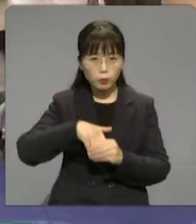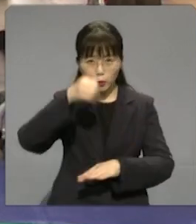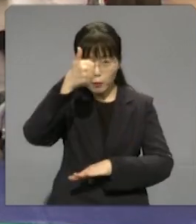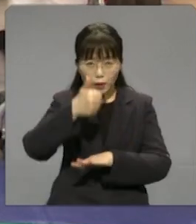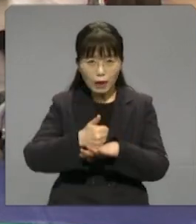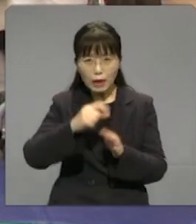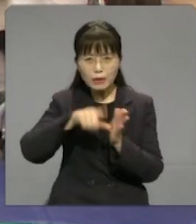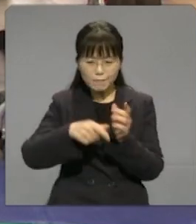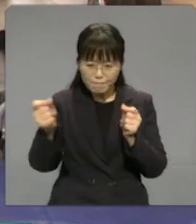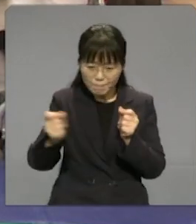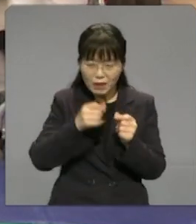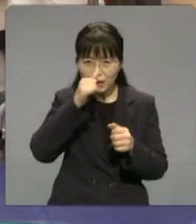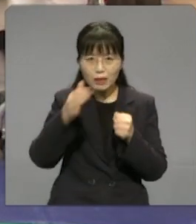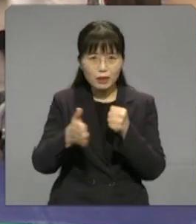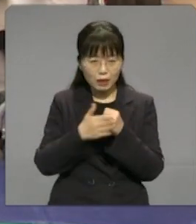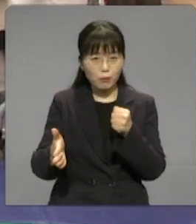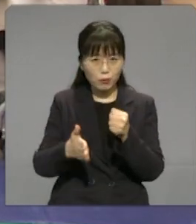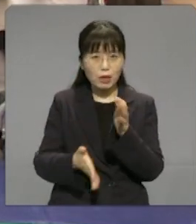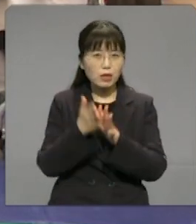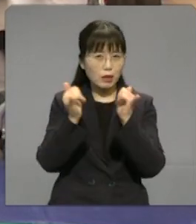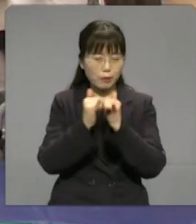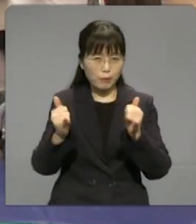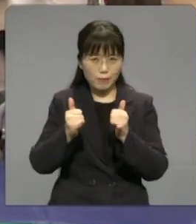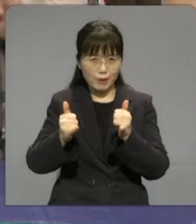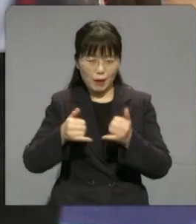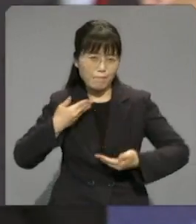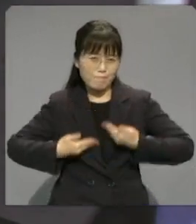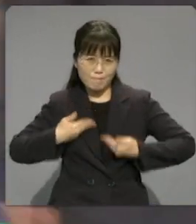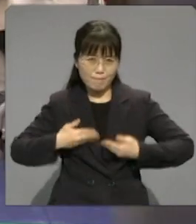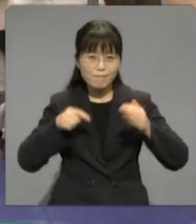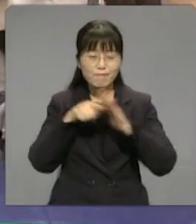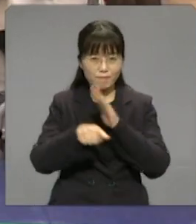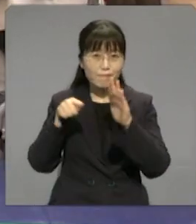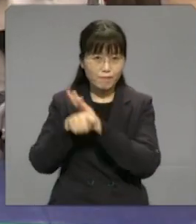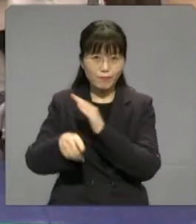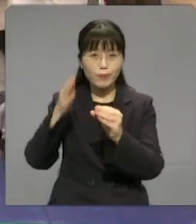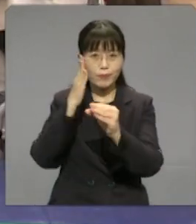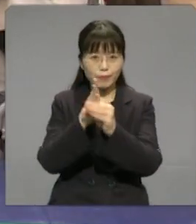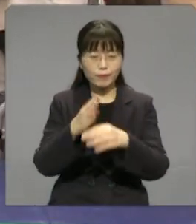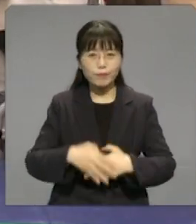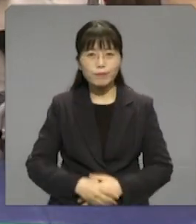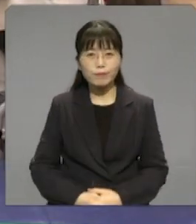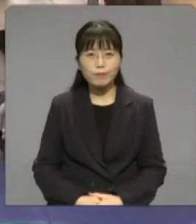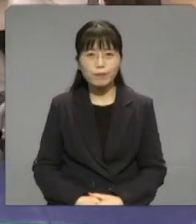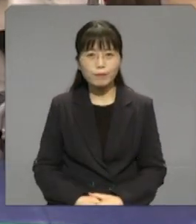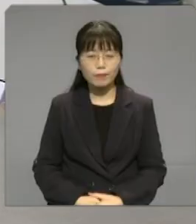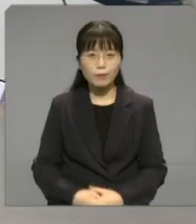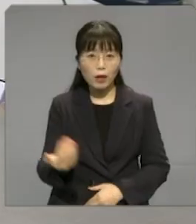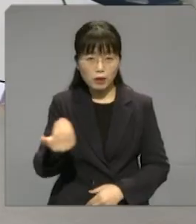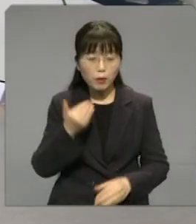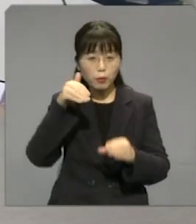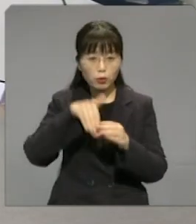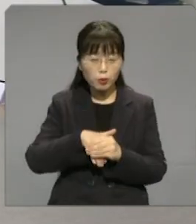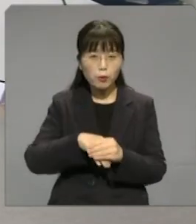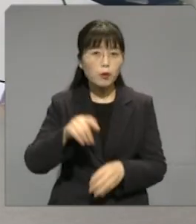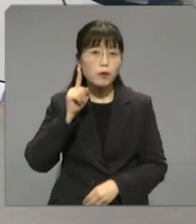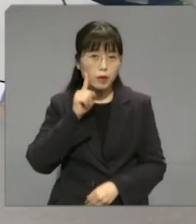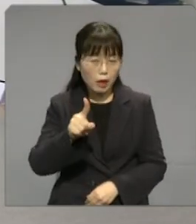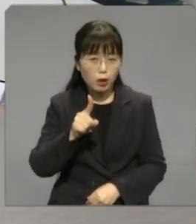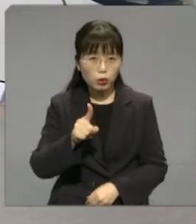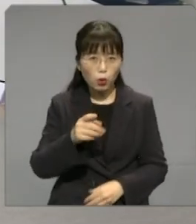마감 시간이 다가오면서 시민들도 분주하게 발걸음을 움직이고 있는 상황입니다. 사전투표는